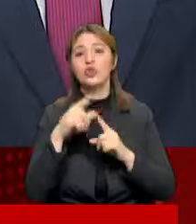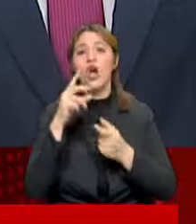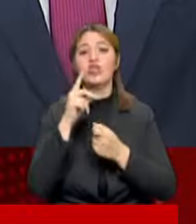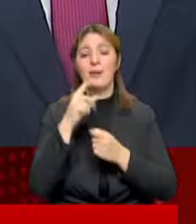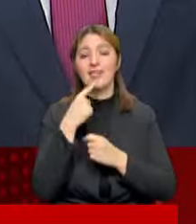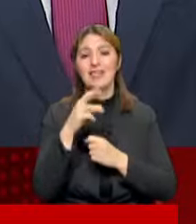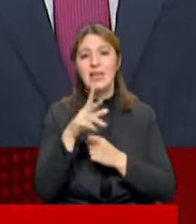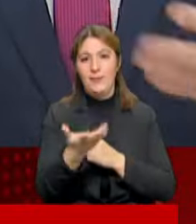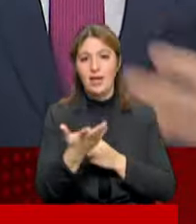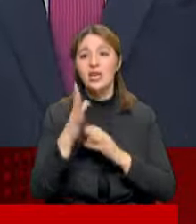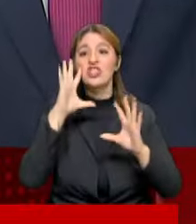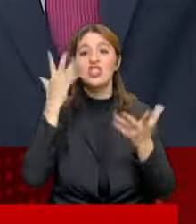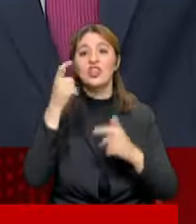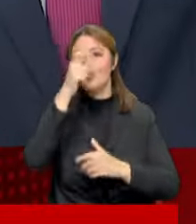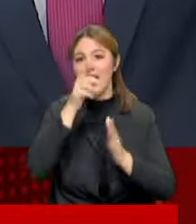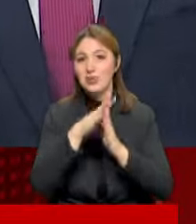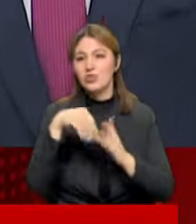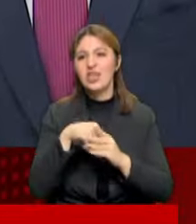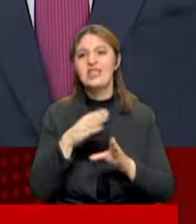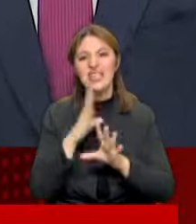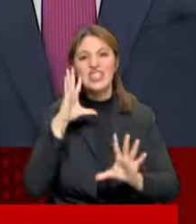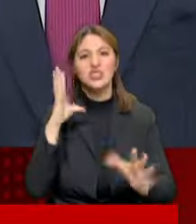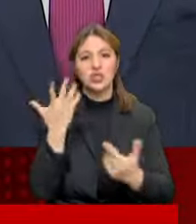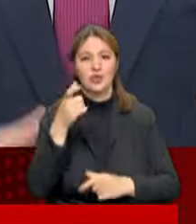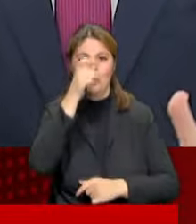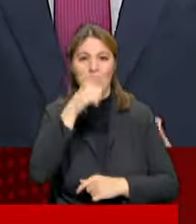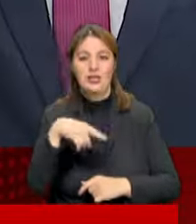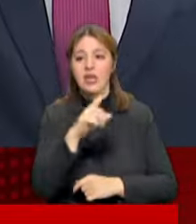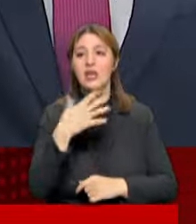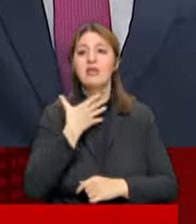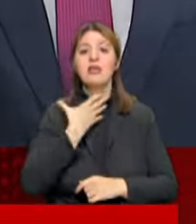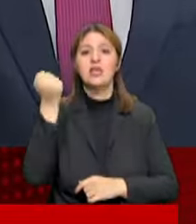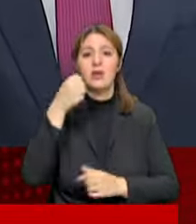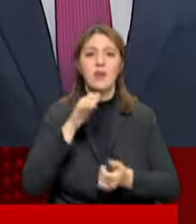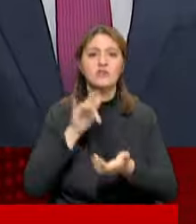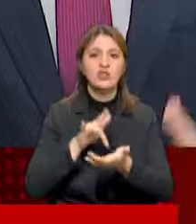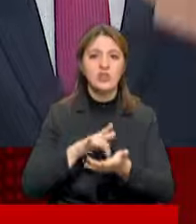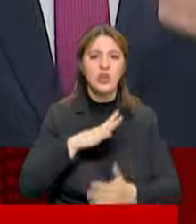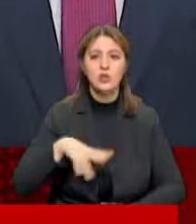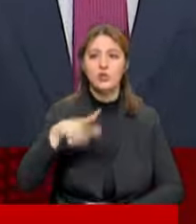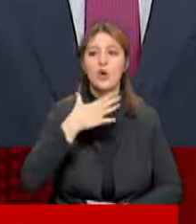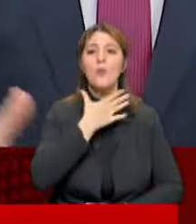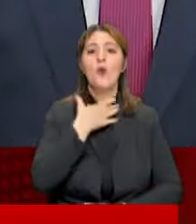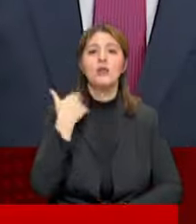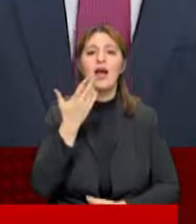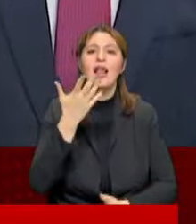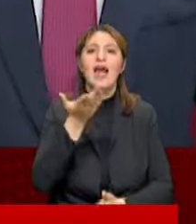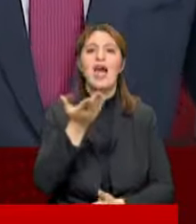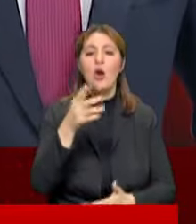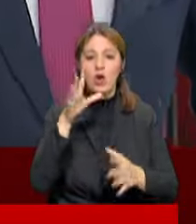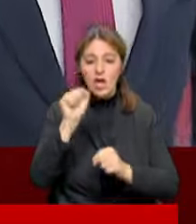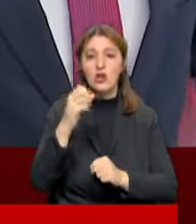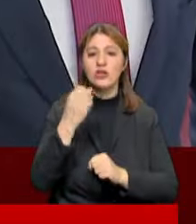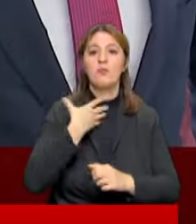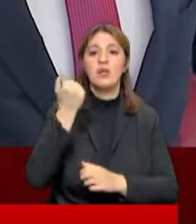deyimiyle rahmetli Çılgın Türkler gerçekten Çılgın Türkler idama mahkum edilmişler boyunlarında idam Fermanı var